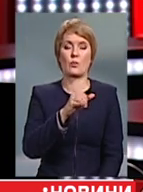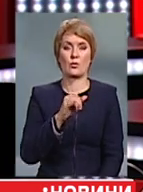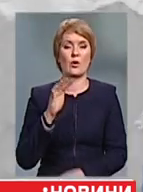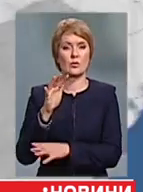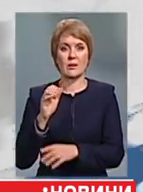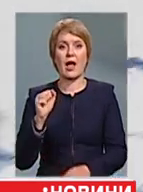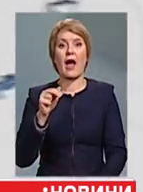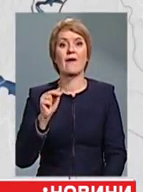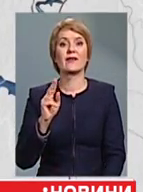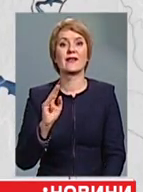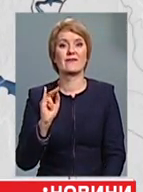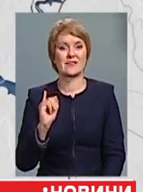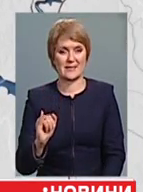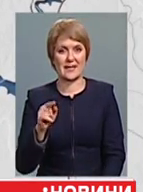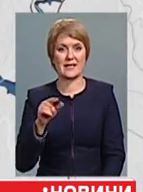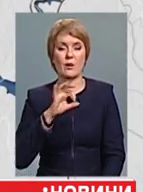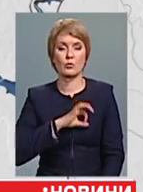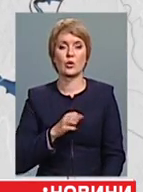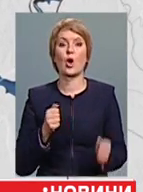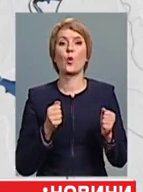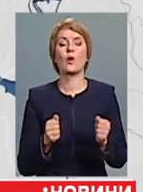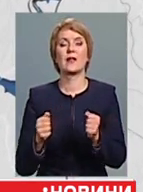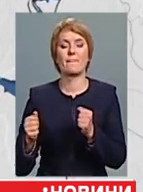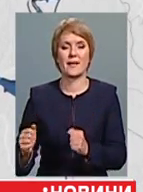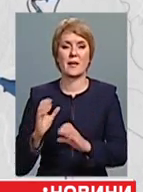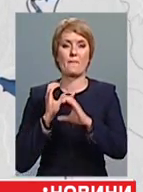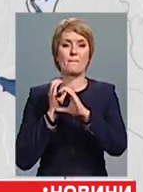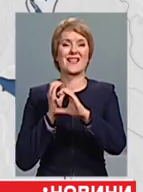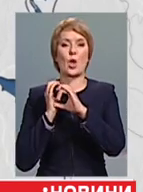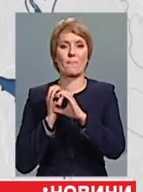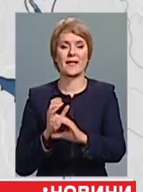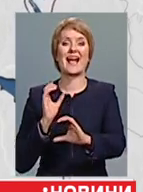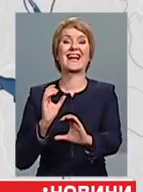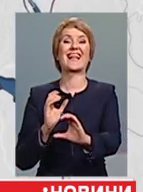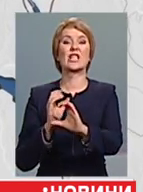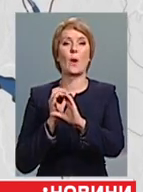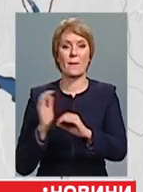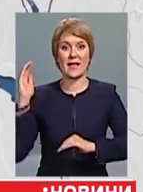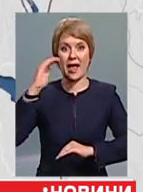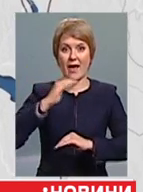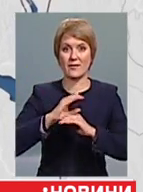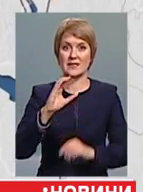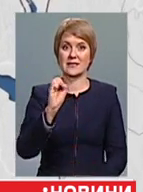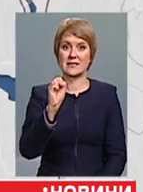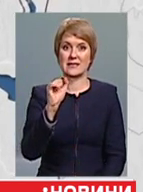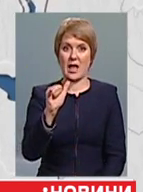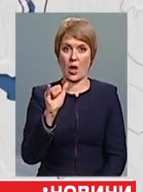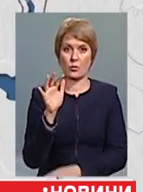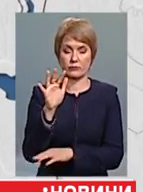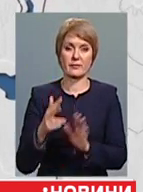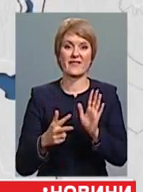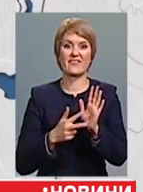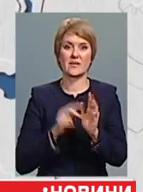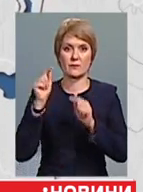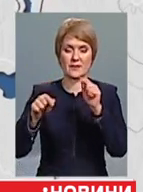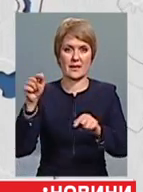в Авдіївці. Там противник використовував кулемети, міномети і гранатомети. А ввечері випустив із САУ 8 снарядів. Двічі